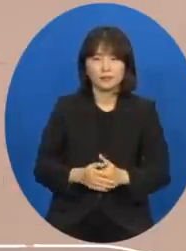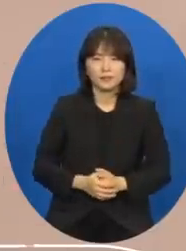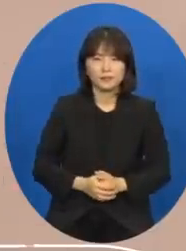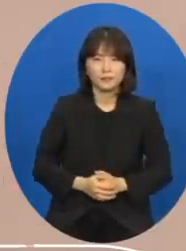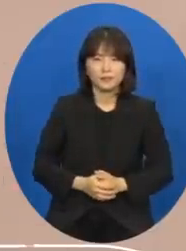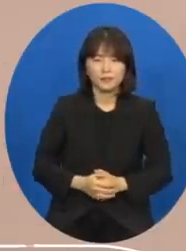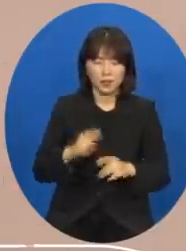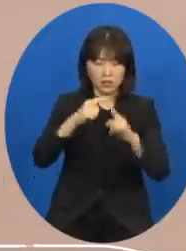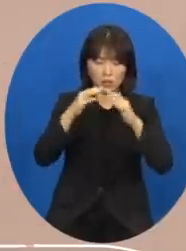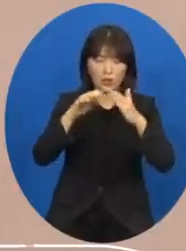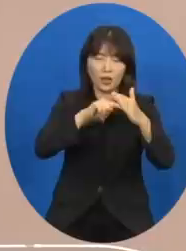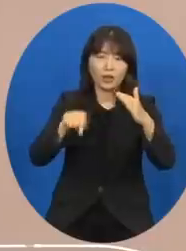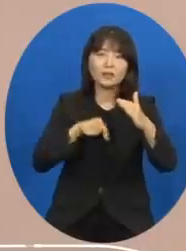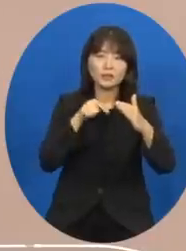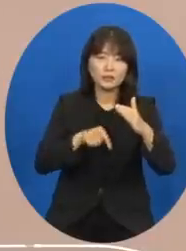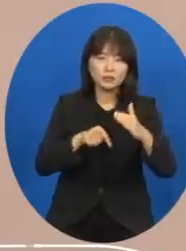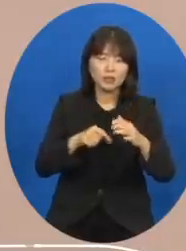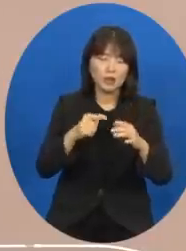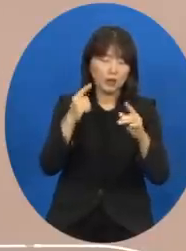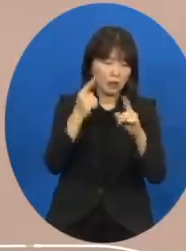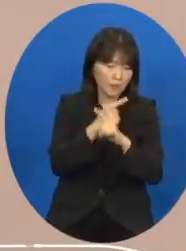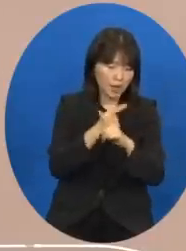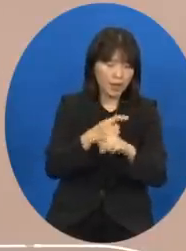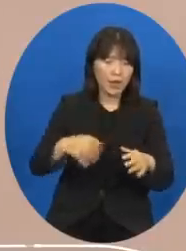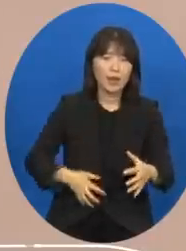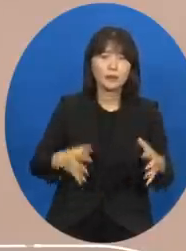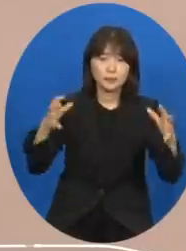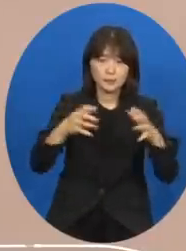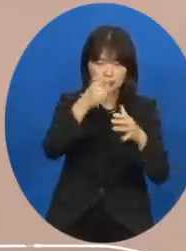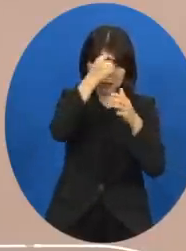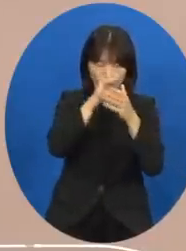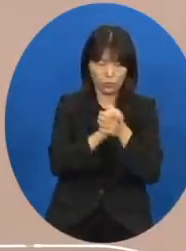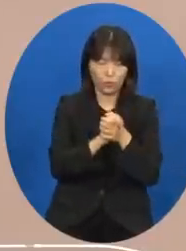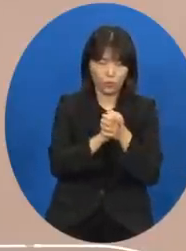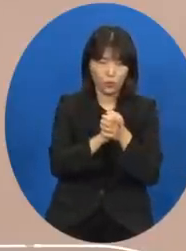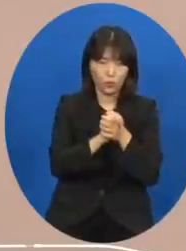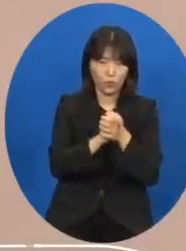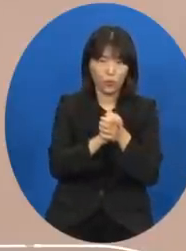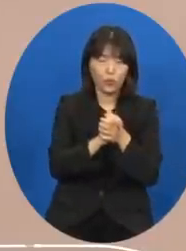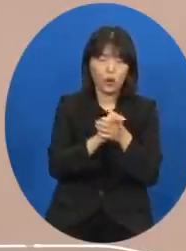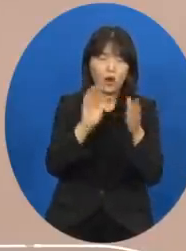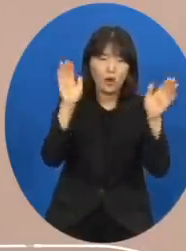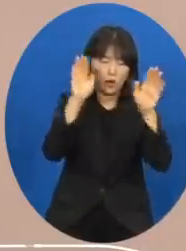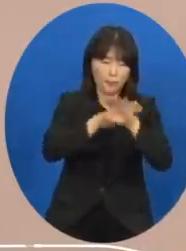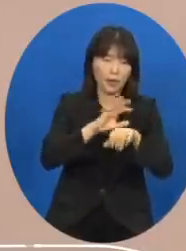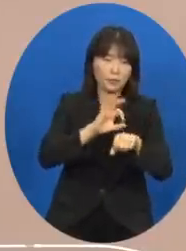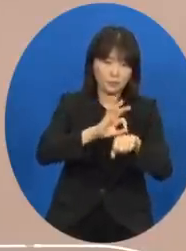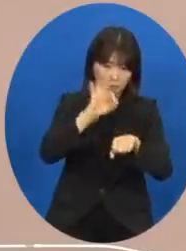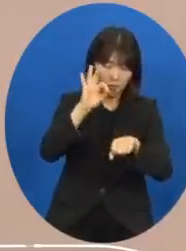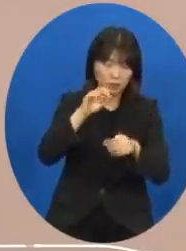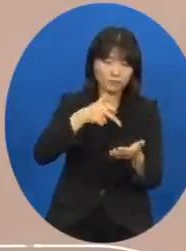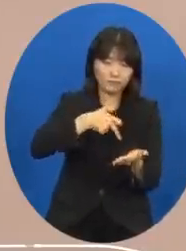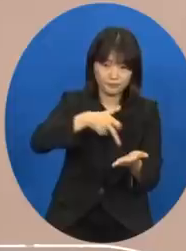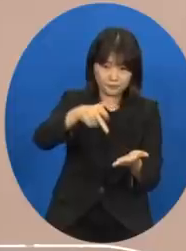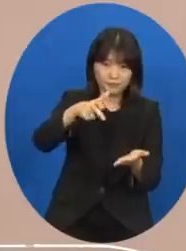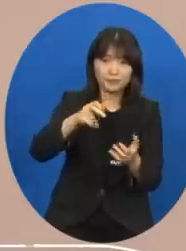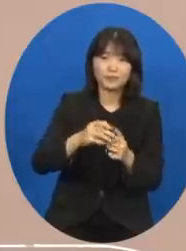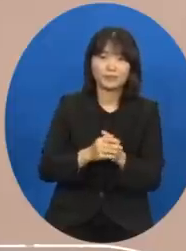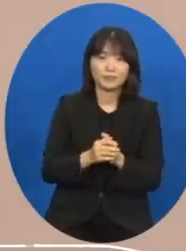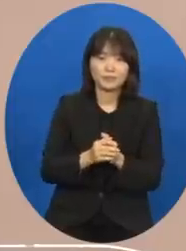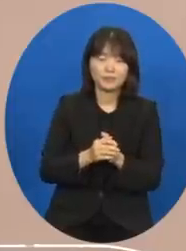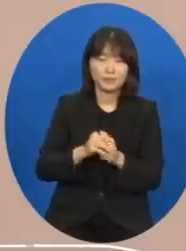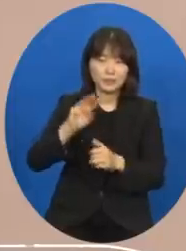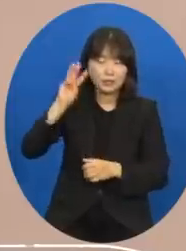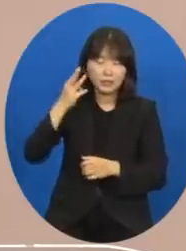우리가 교회에서 매일 합심 기도 문을 밤 10시에 보내드려요. 매일